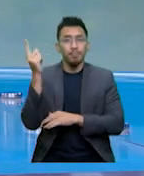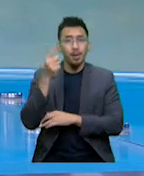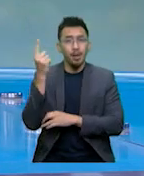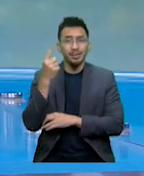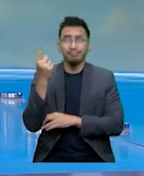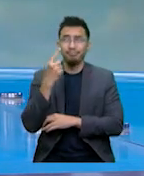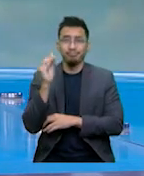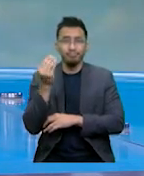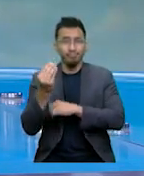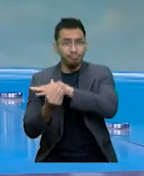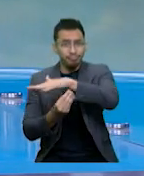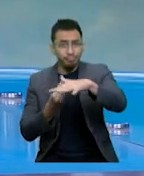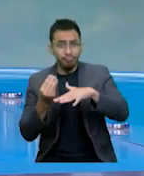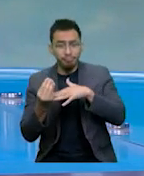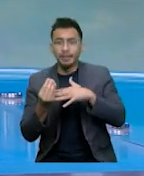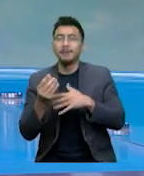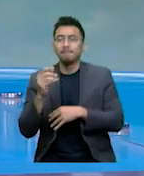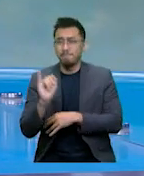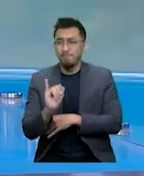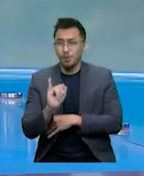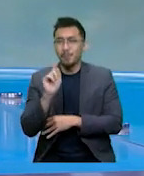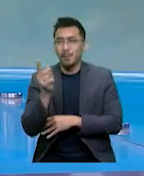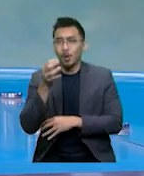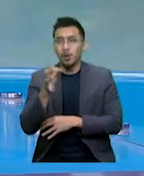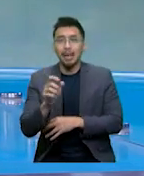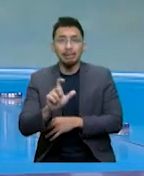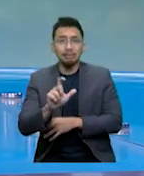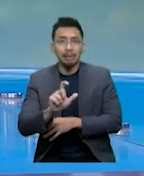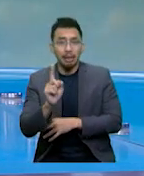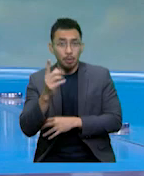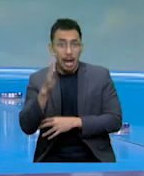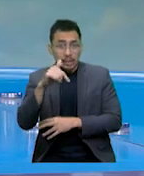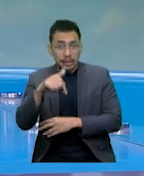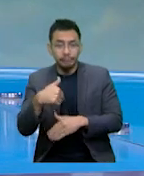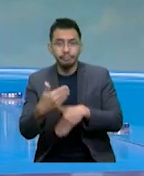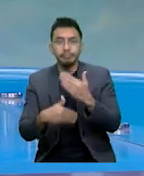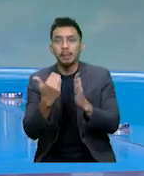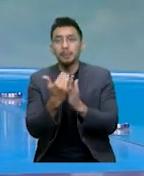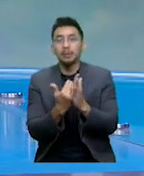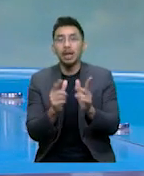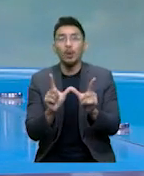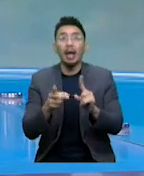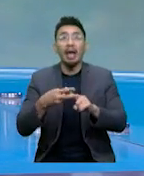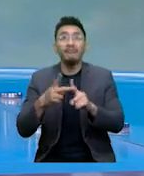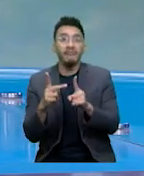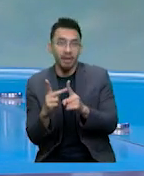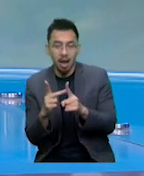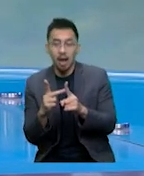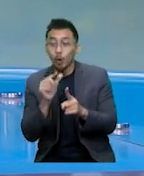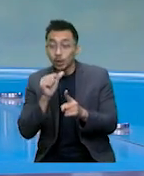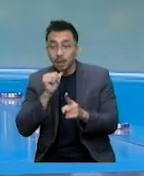Sementara itu, pemirsa, mengatasi polusi udara di Jabodetabek, Pemkot Tangerang Selatan mulai hari ini menerapkan kebijakan work from home bagi